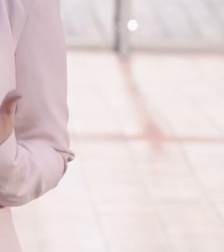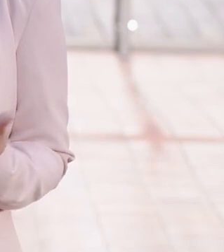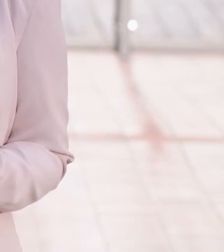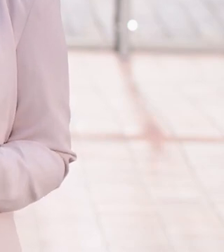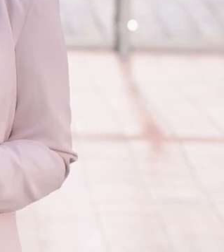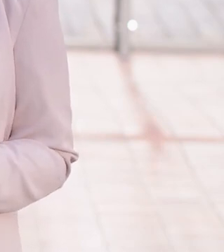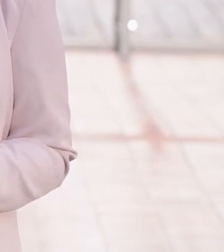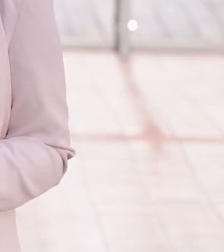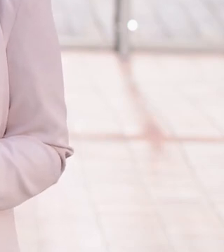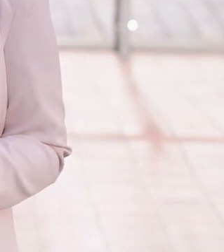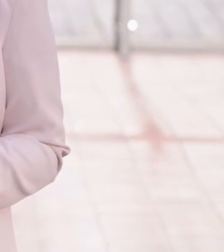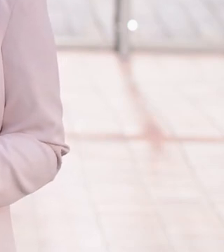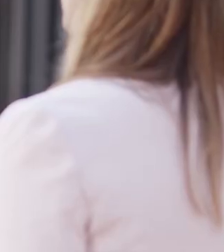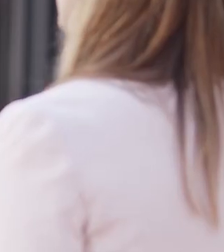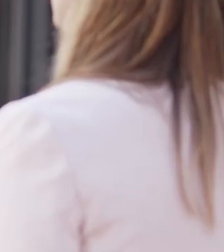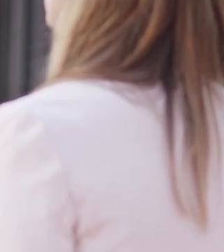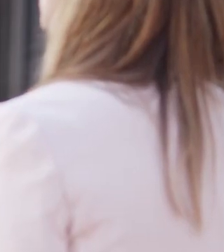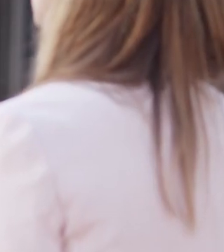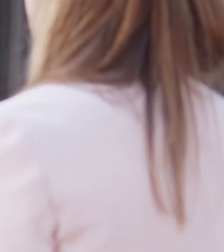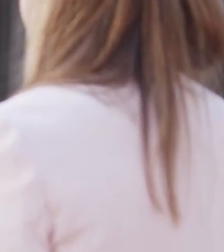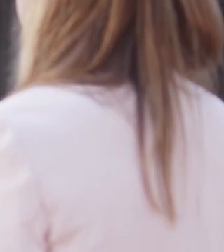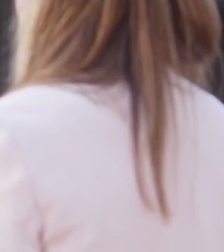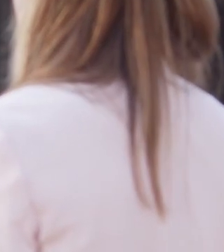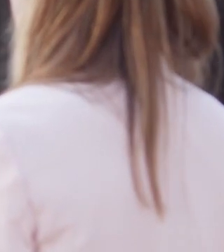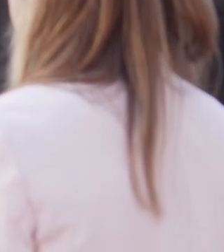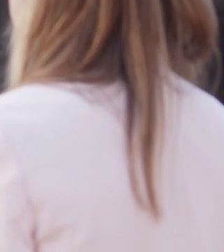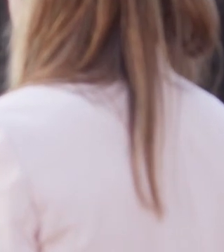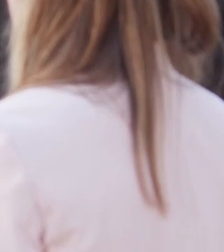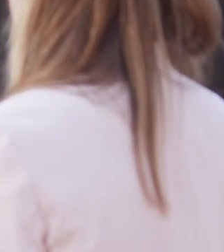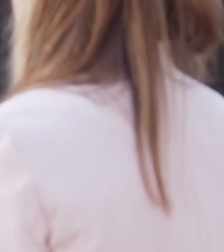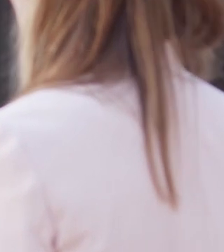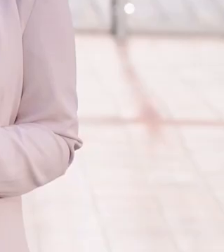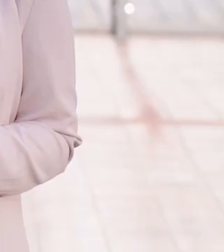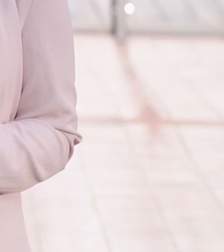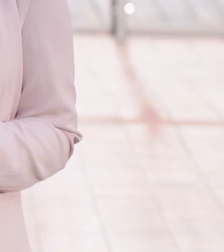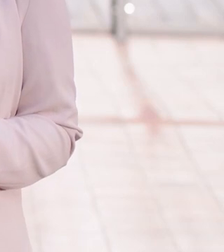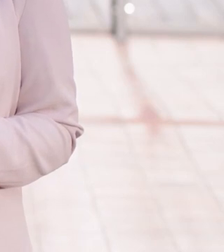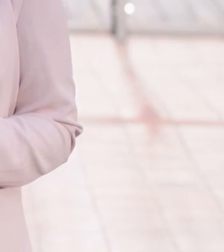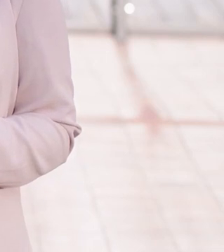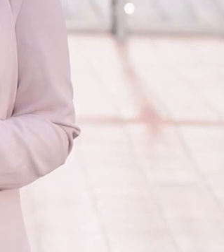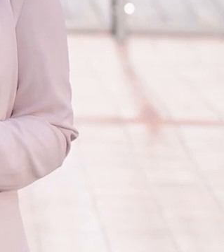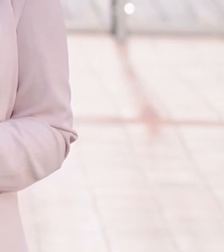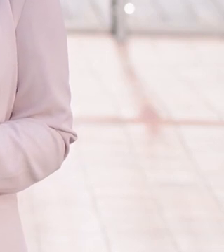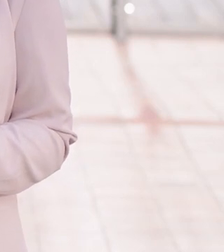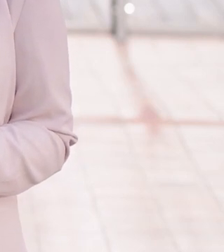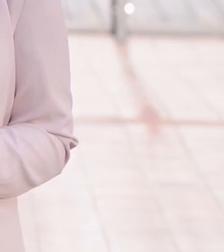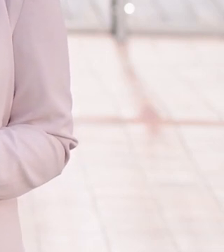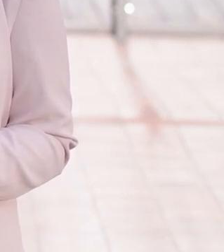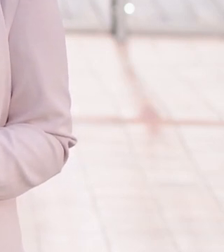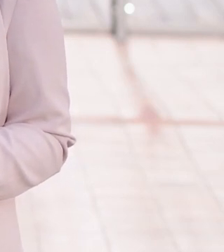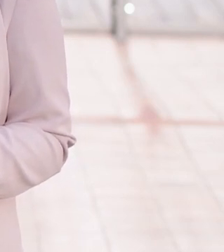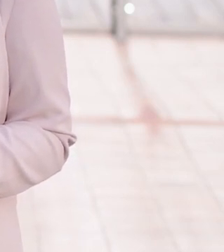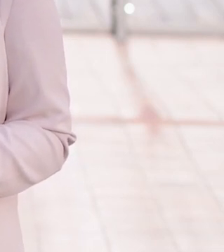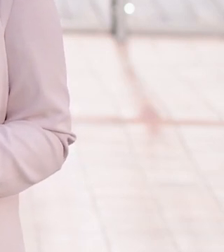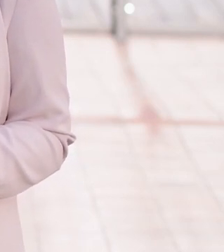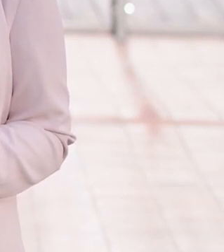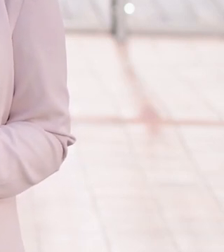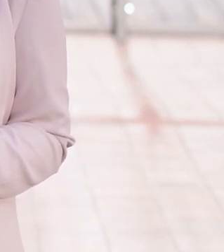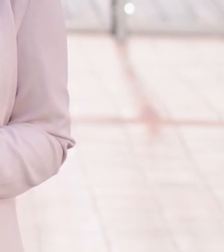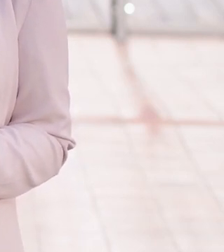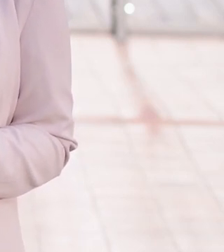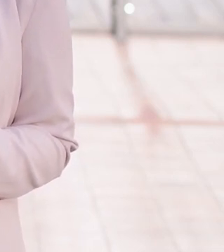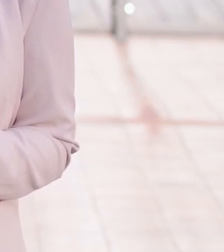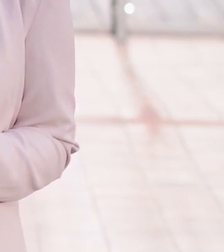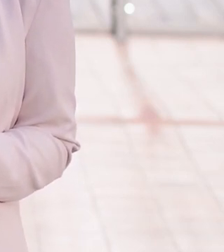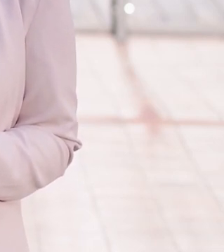funkcjonowania też psychologicznego. Od wielu lat prowadzimy studencki serwis rozwoju Więc Jestem us.edu.pl. To